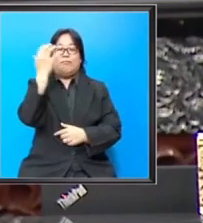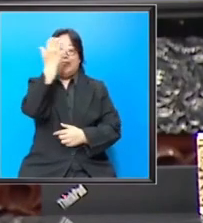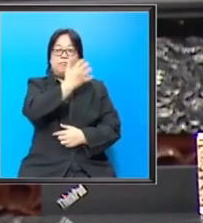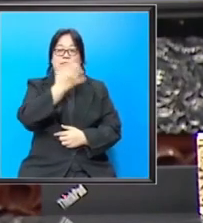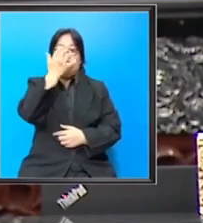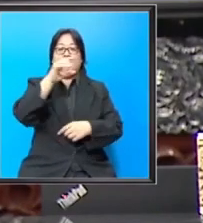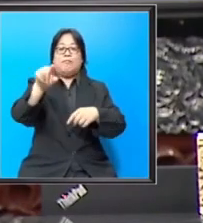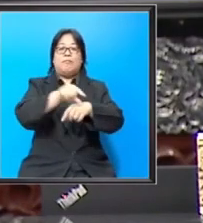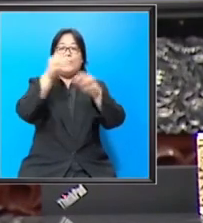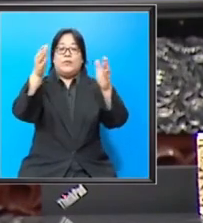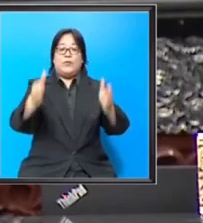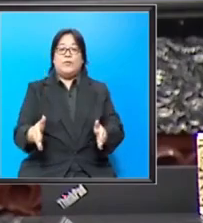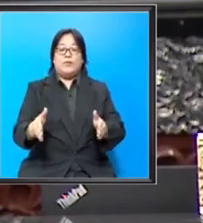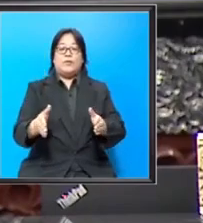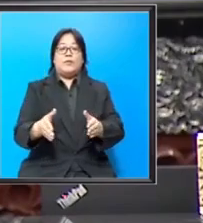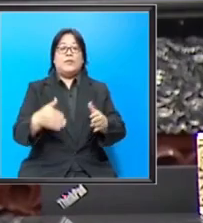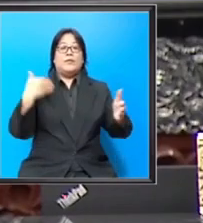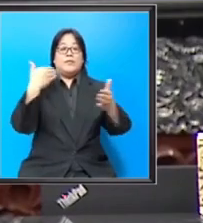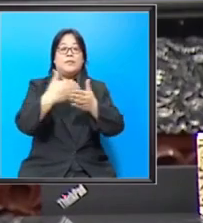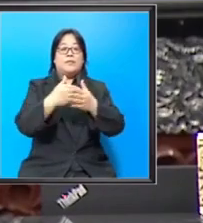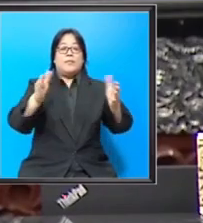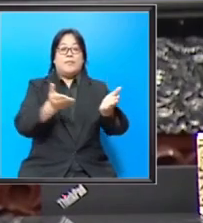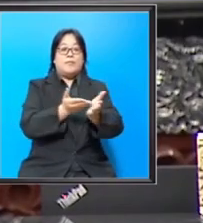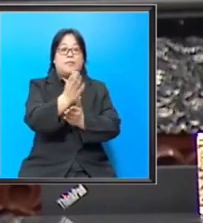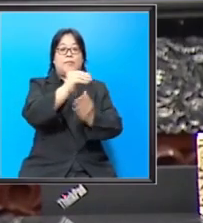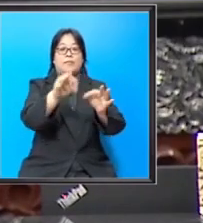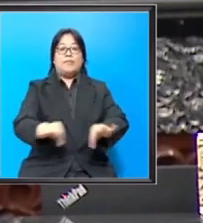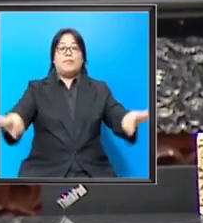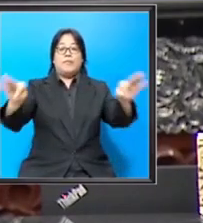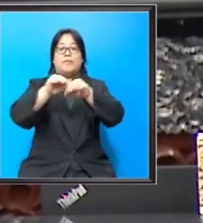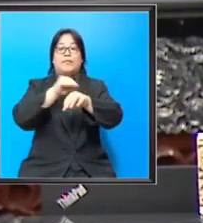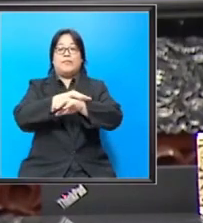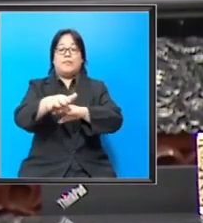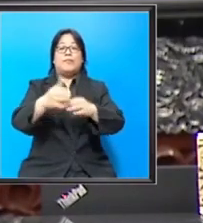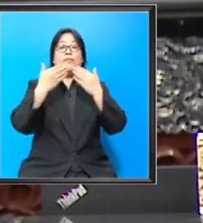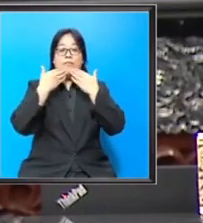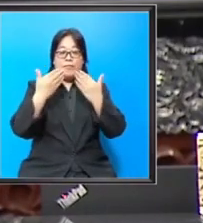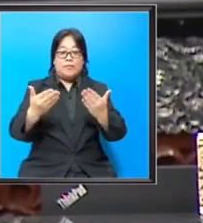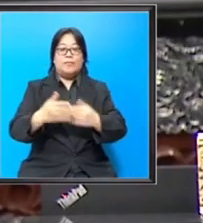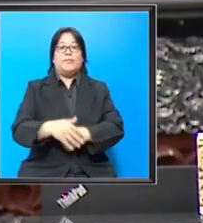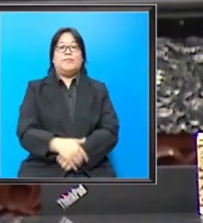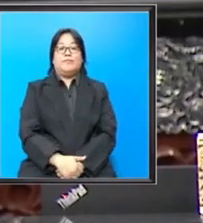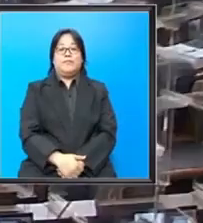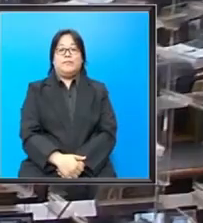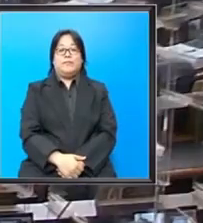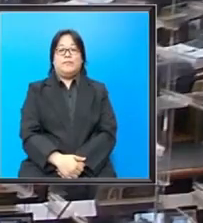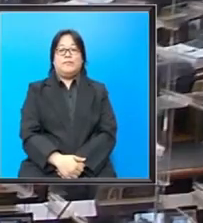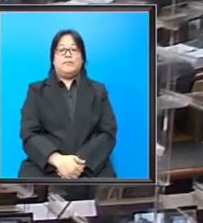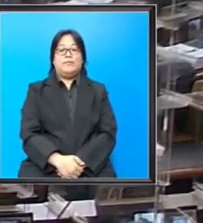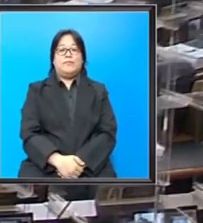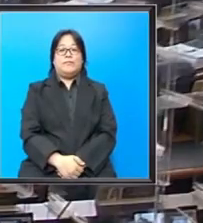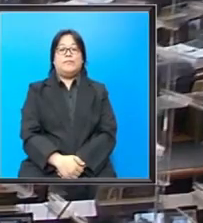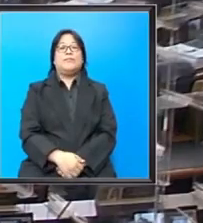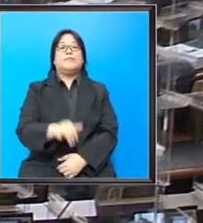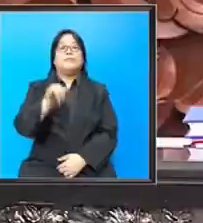menirukan pengguna sehingga menyebabkan hak dan kepentingan mereka juz sekian terima kasih lebih tua kamu